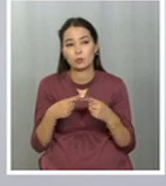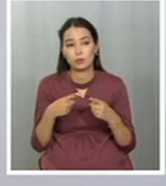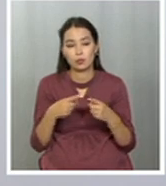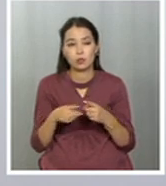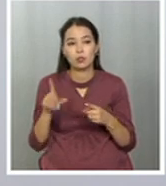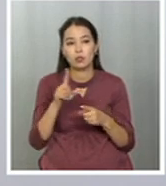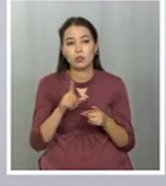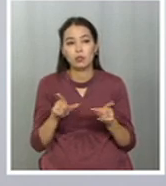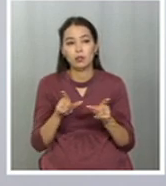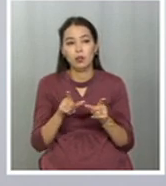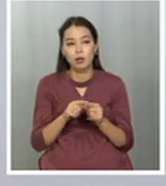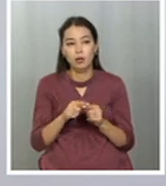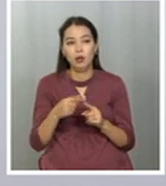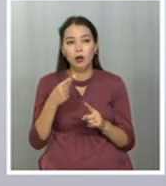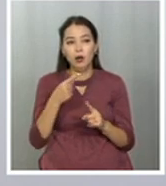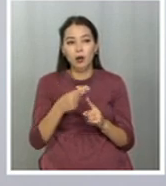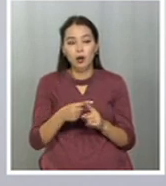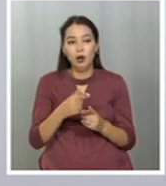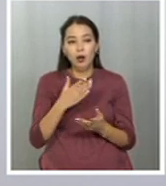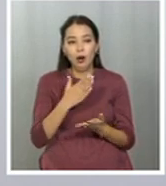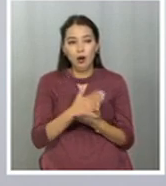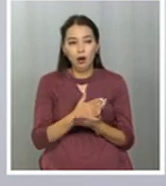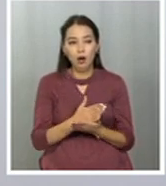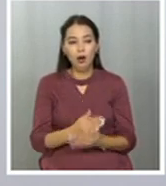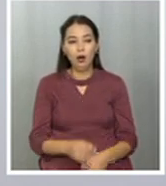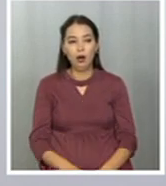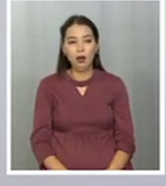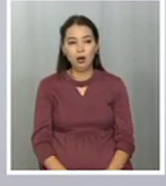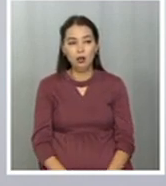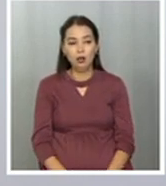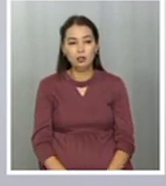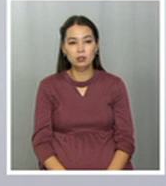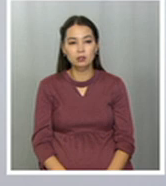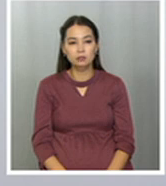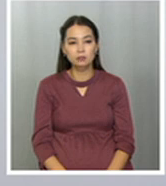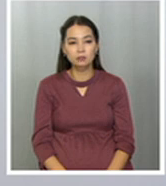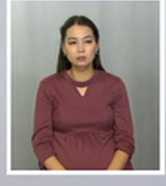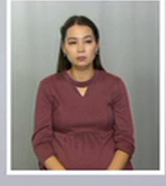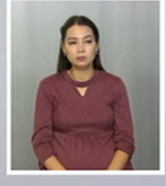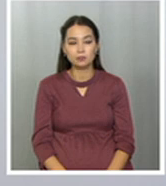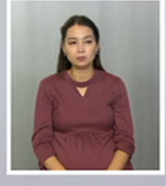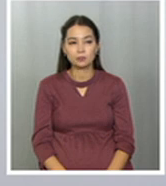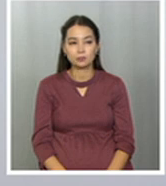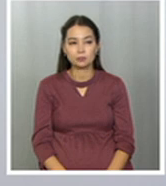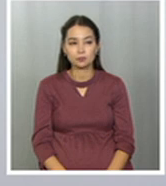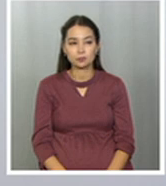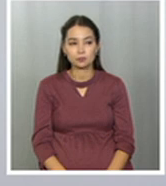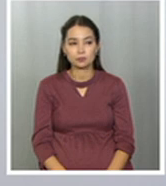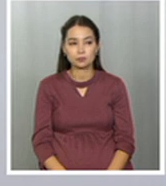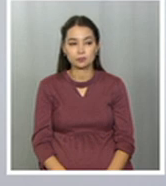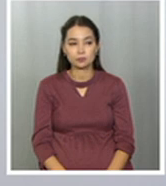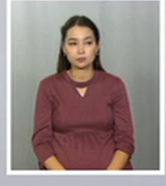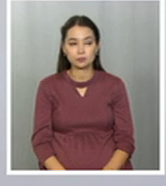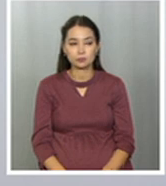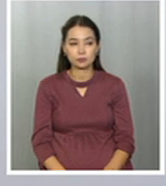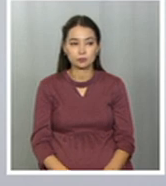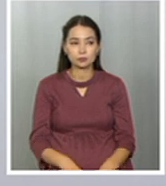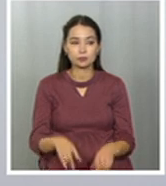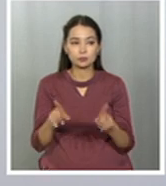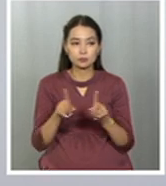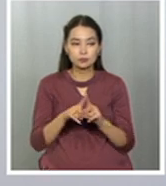қосындысы 360-қа тең. Яғни берілген бұрыштарды өзіміз нөмірлесек, онда келесідей